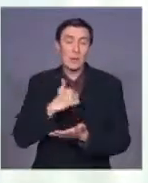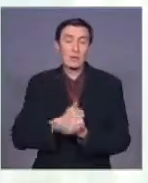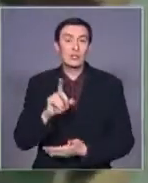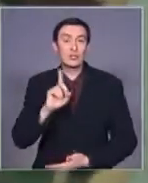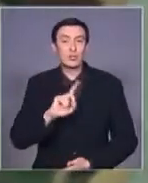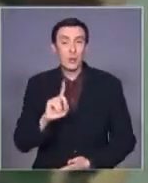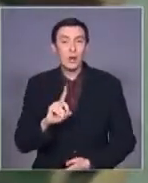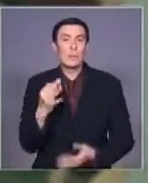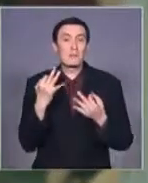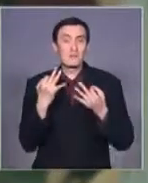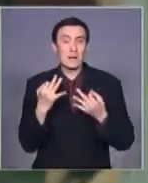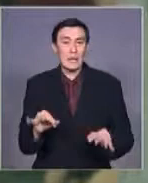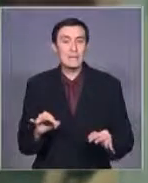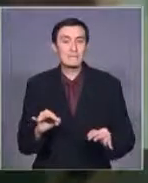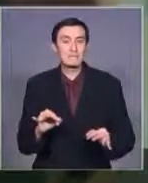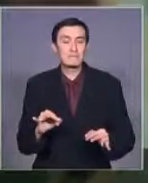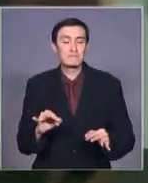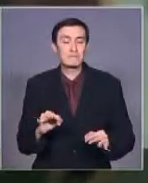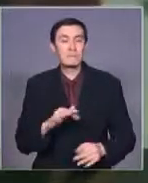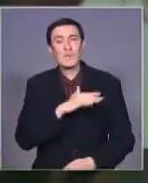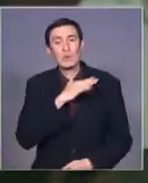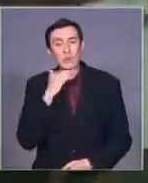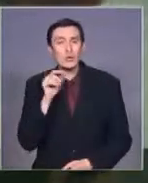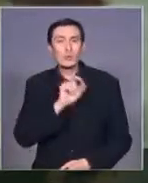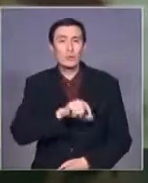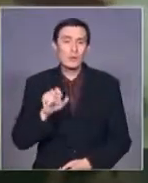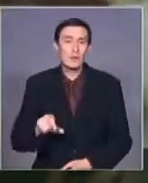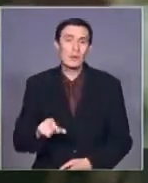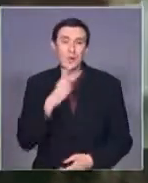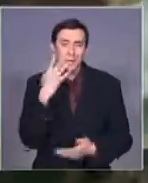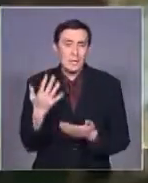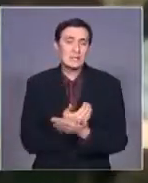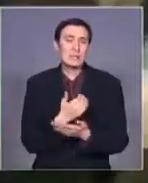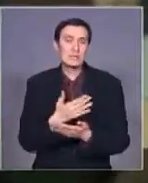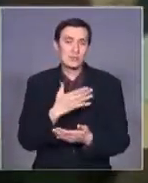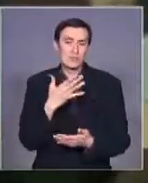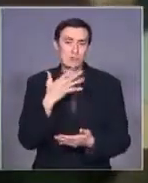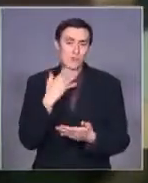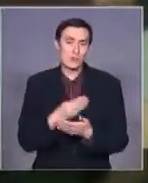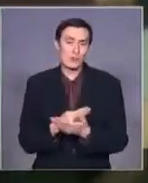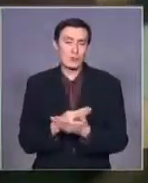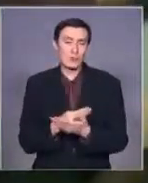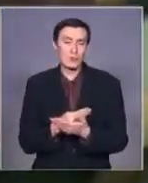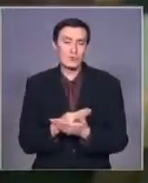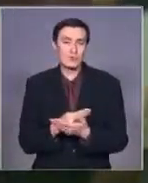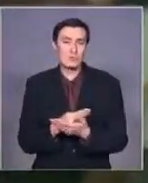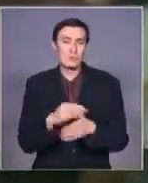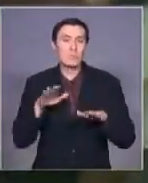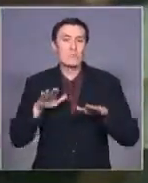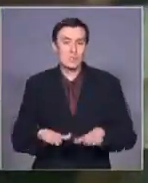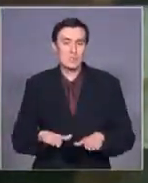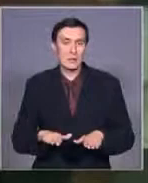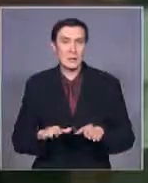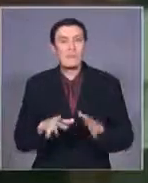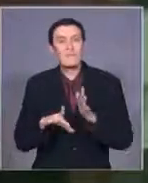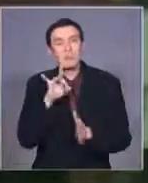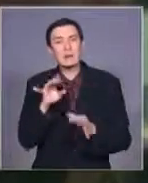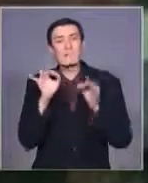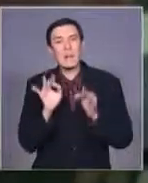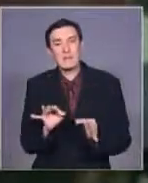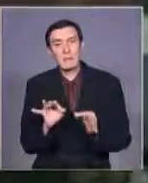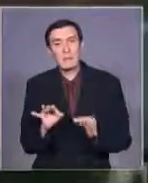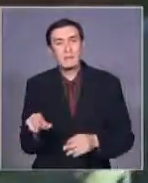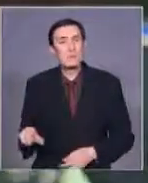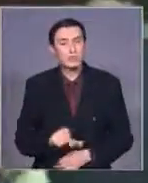оно позволяет многим найти место вот в этих шагах, найти верный путь к тому, чтобы